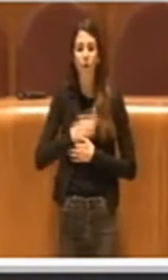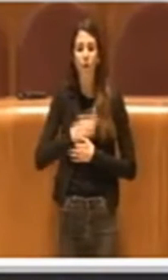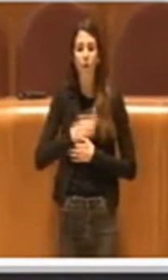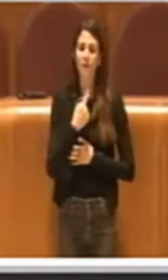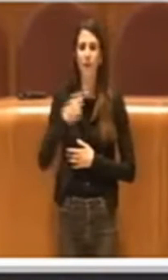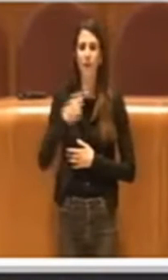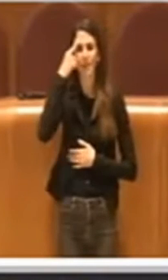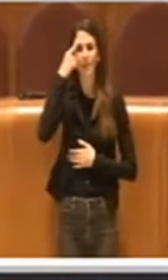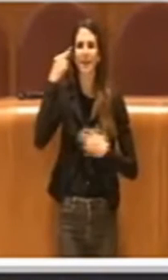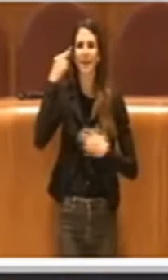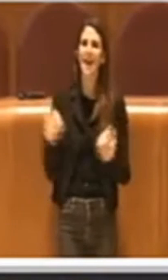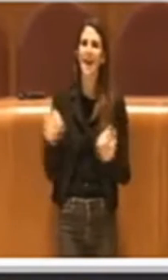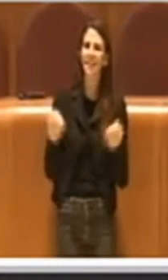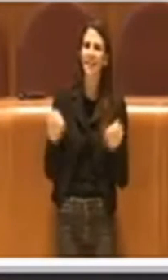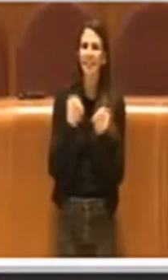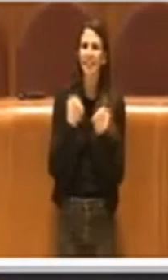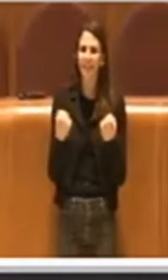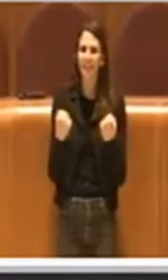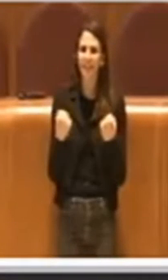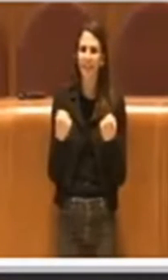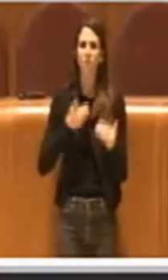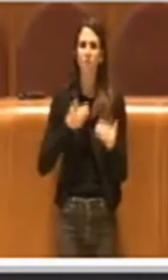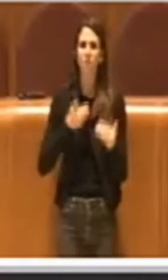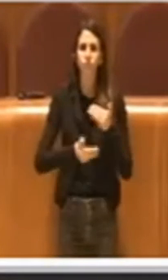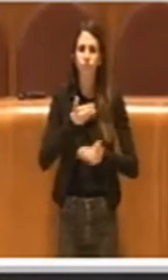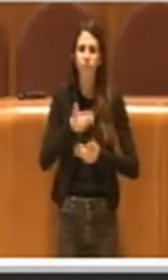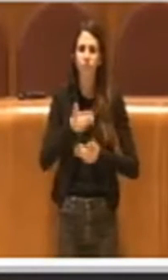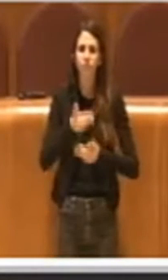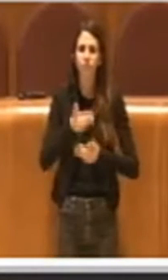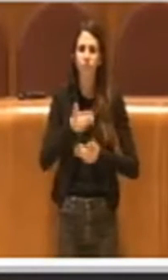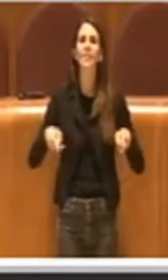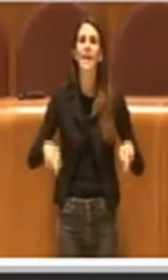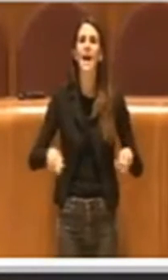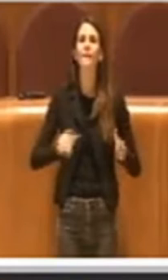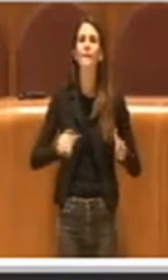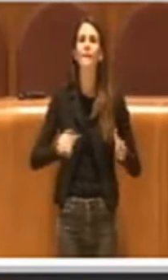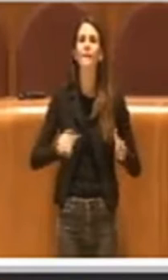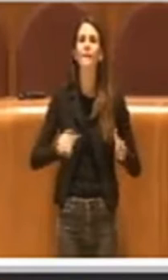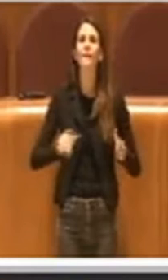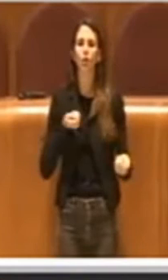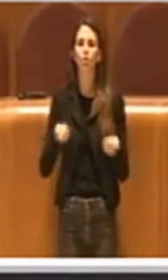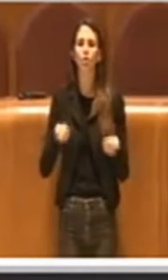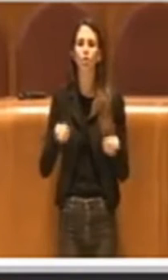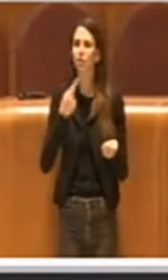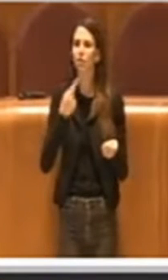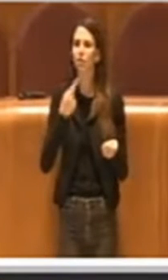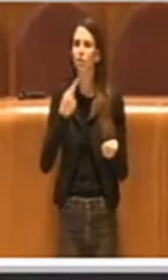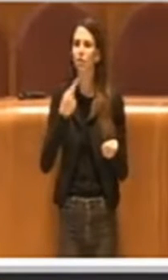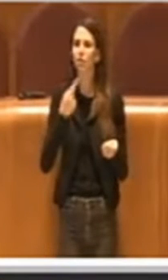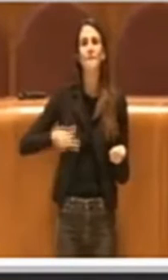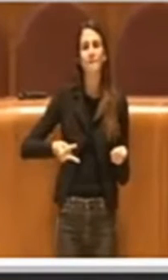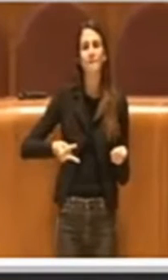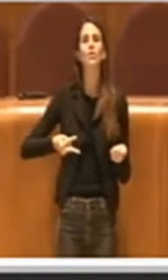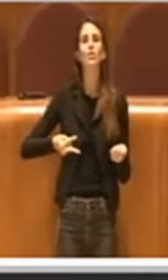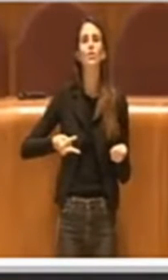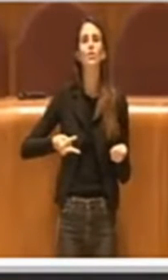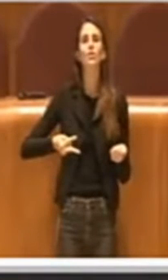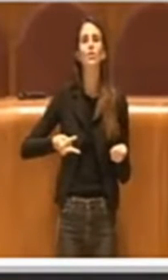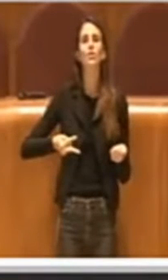conoscere le attività che sta portando avanti il tavolo tecnico coordinato dal vice direttore generale Botta.